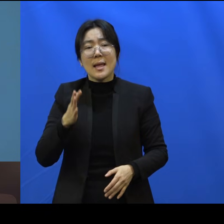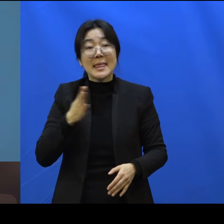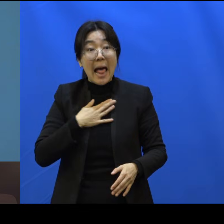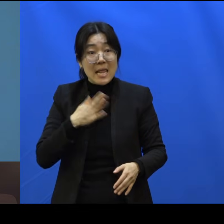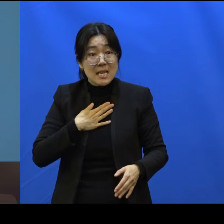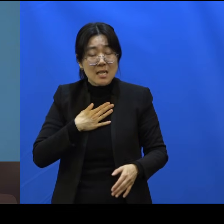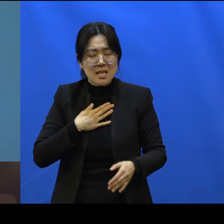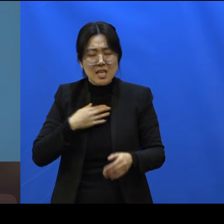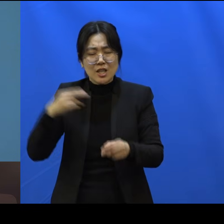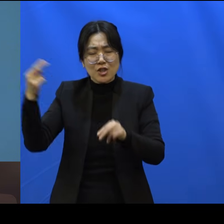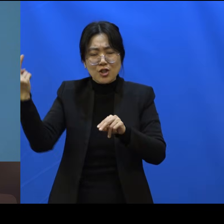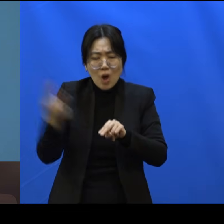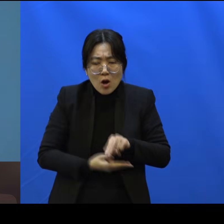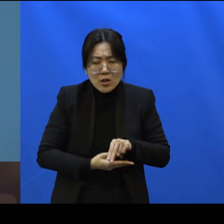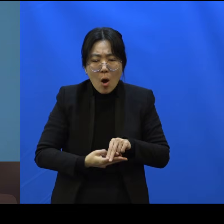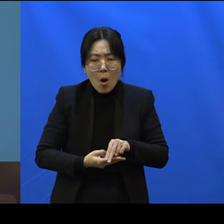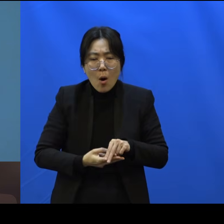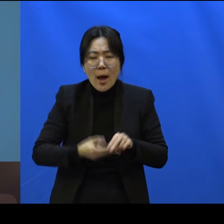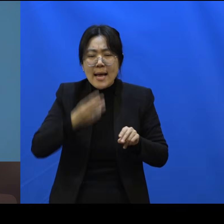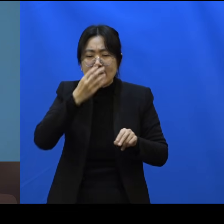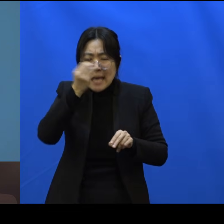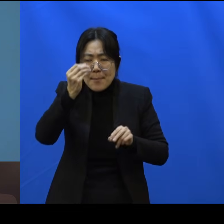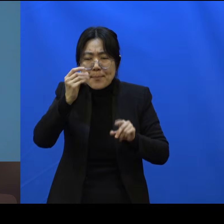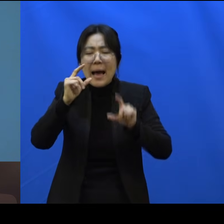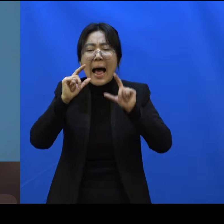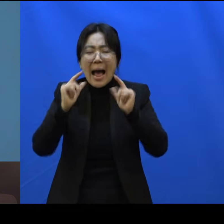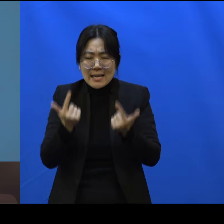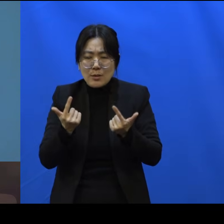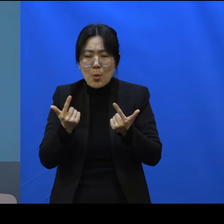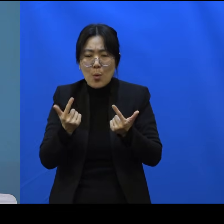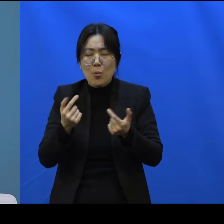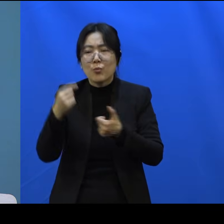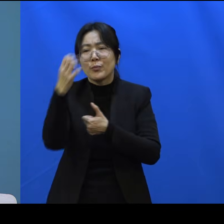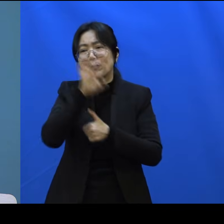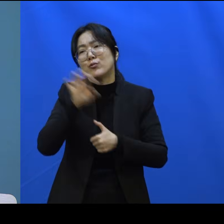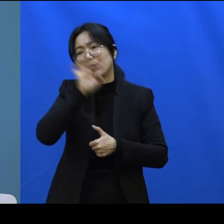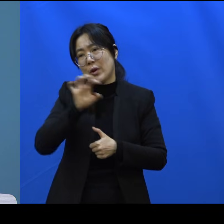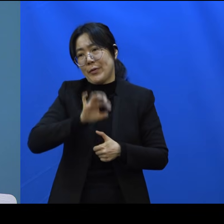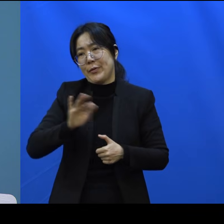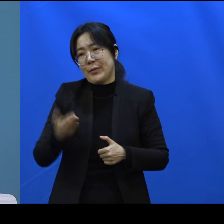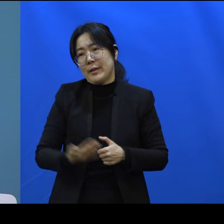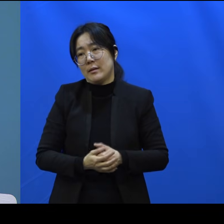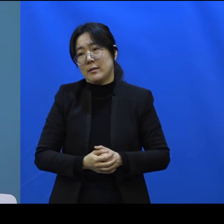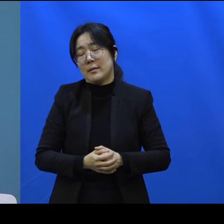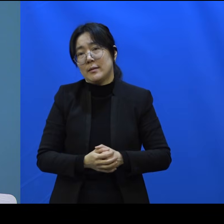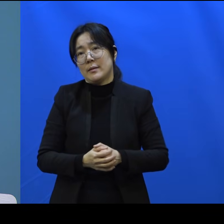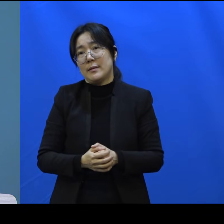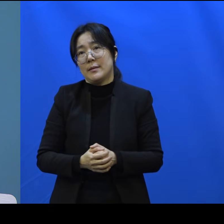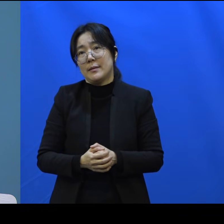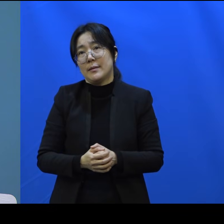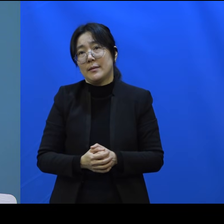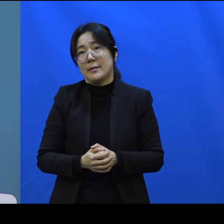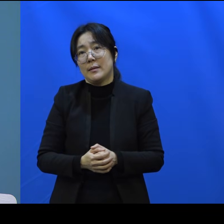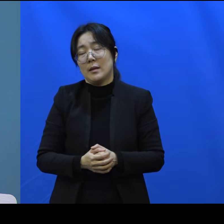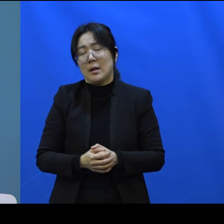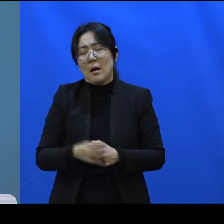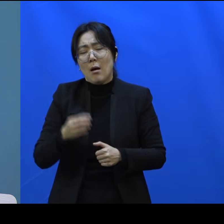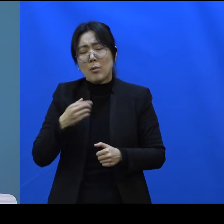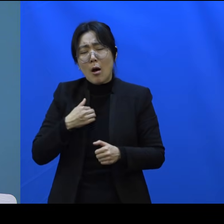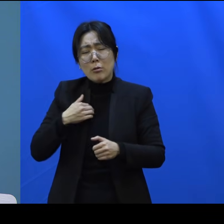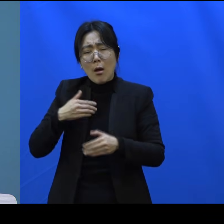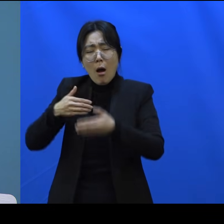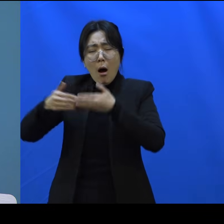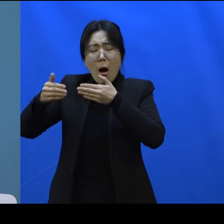하십니다. 이것을 말하지 않을 수 없다 이렇게 할 만한데 특별한 체면인데 그것을 말하지 않게 하시는